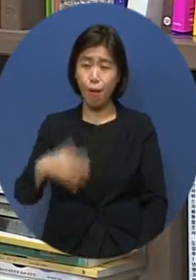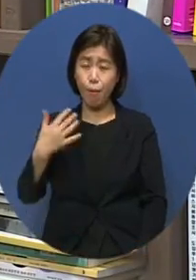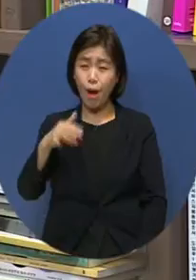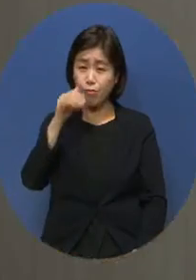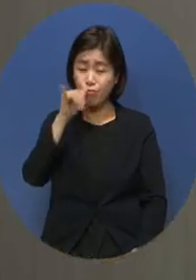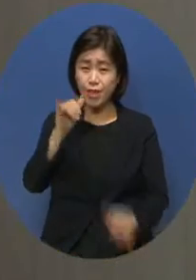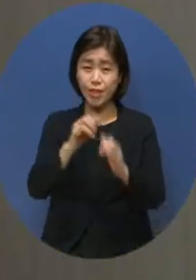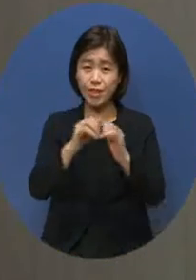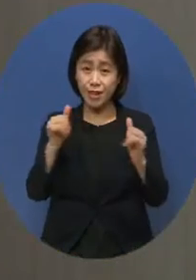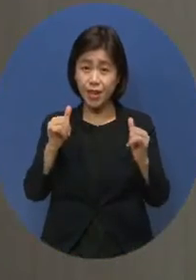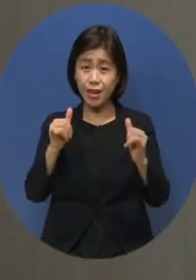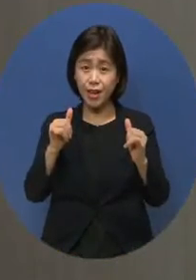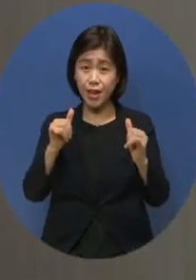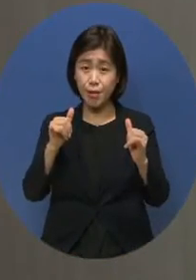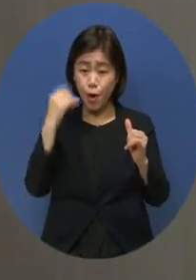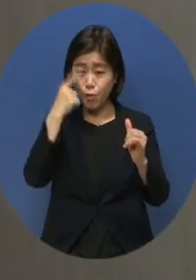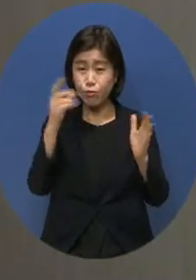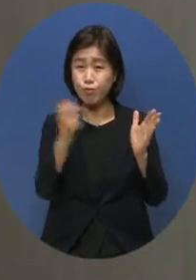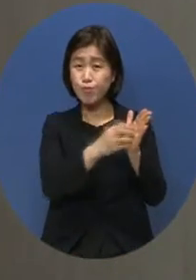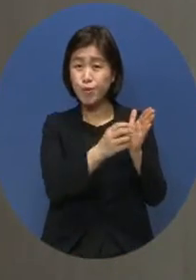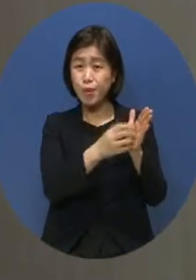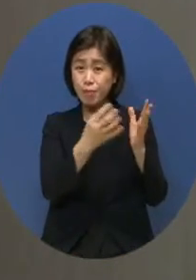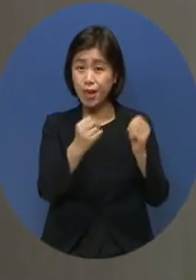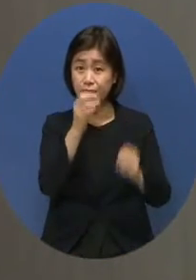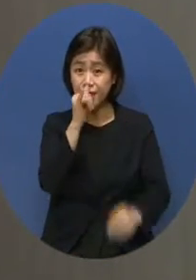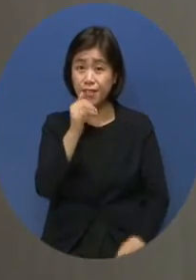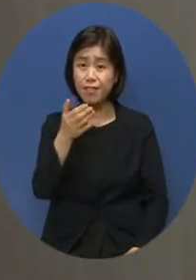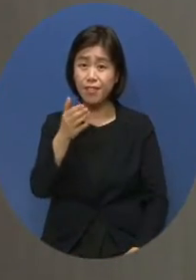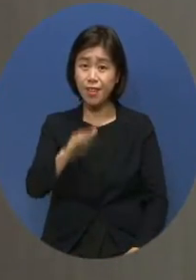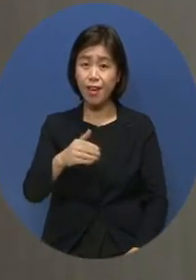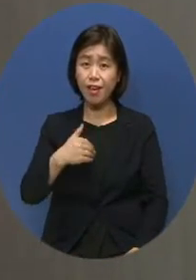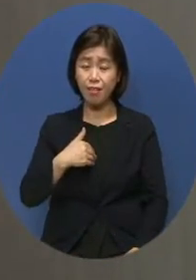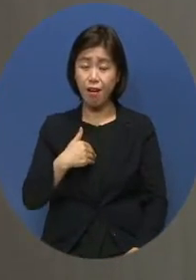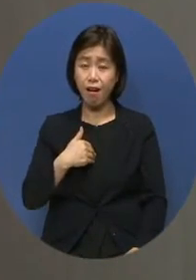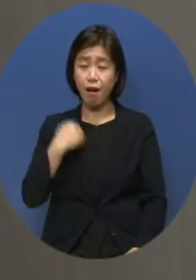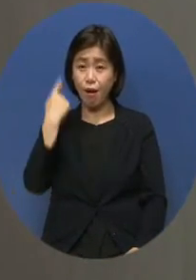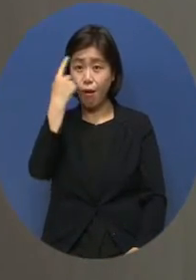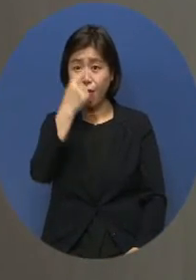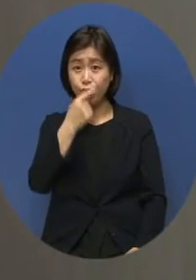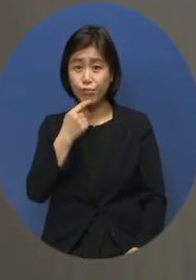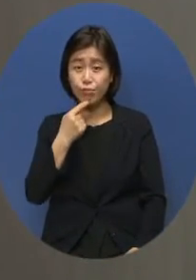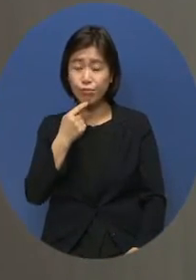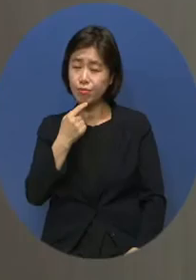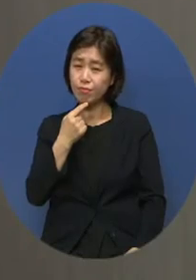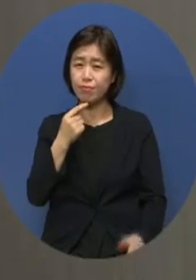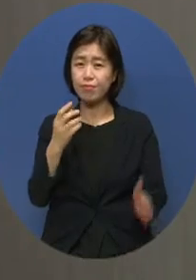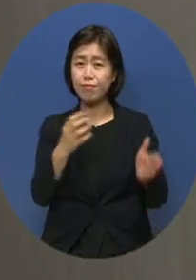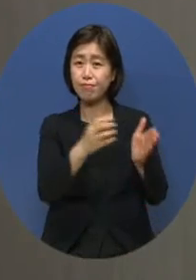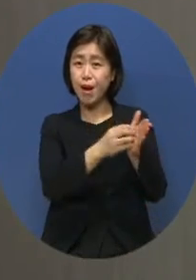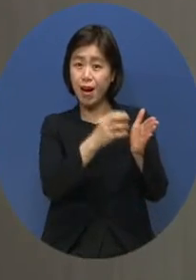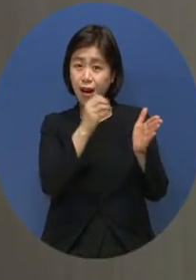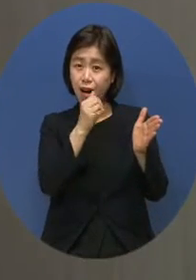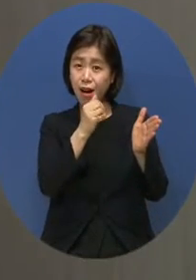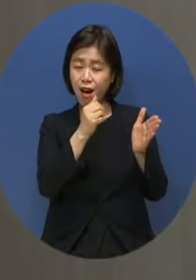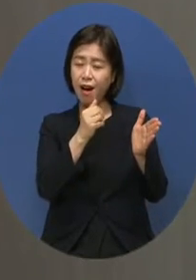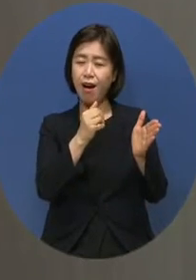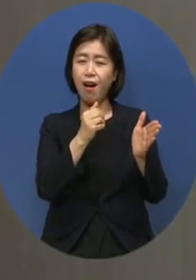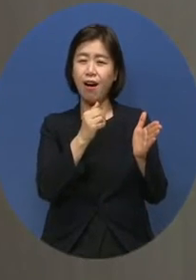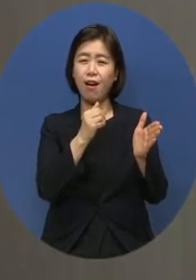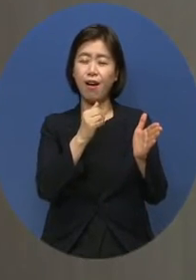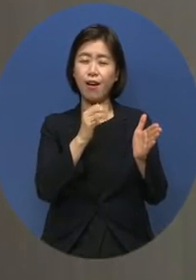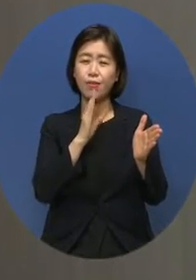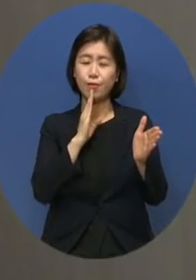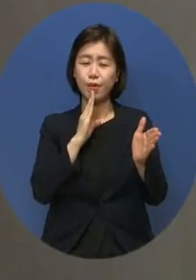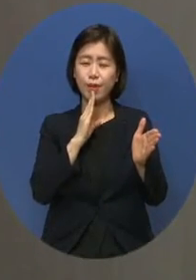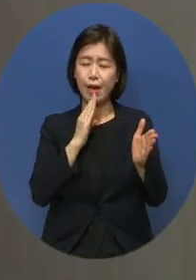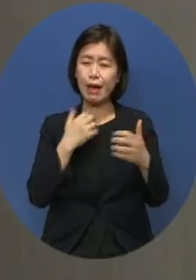네, 맞아요. 제가 정말 좋아하는 이제 아티스트들도 같이 이름이 올라 있고 그래서 엄청 기뻤는데. 근데 그게